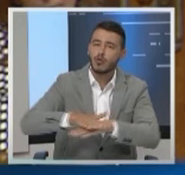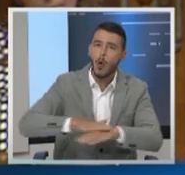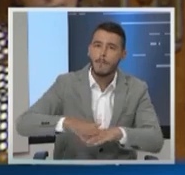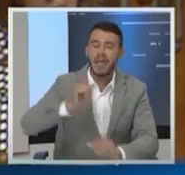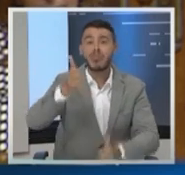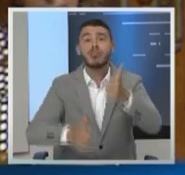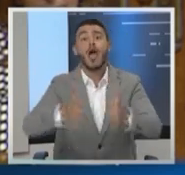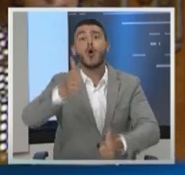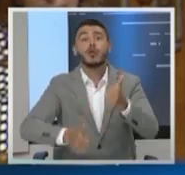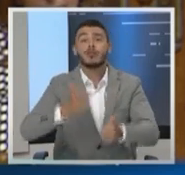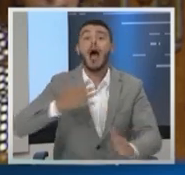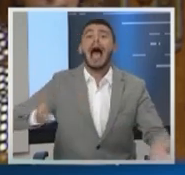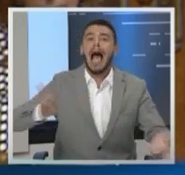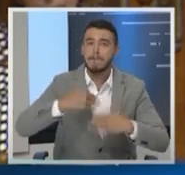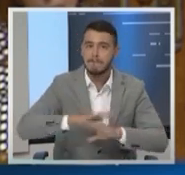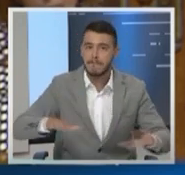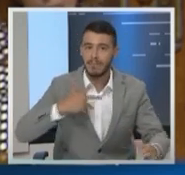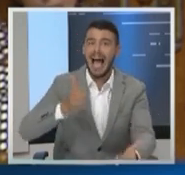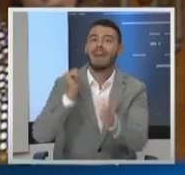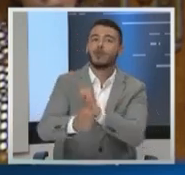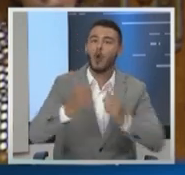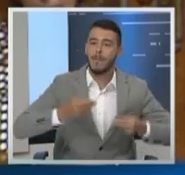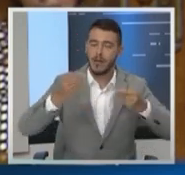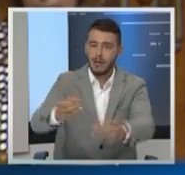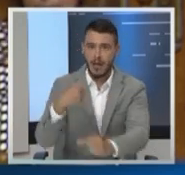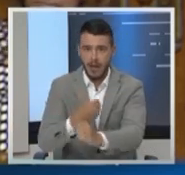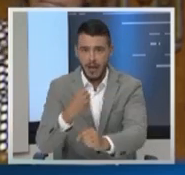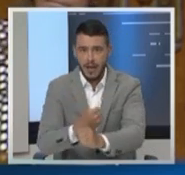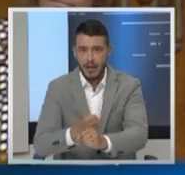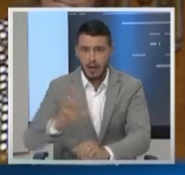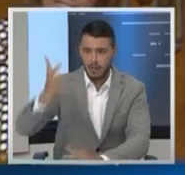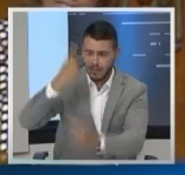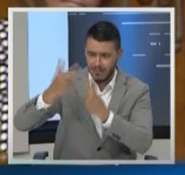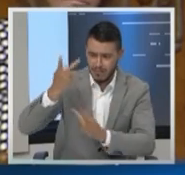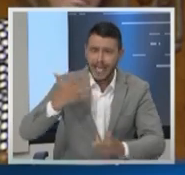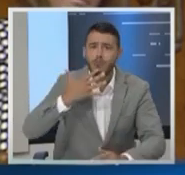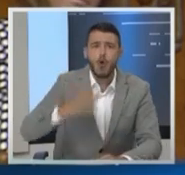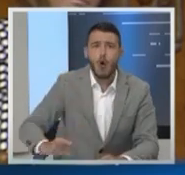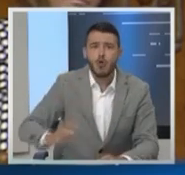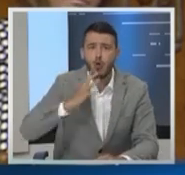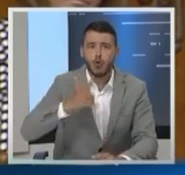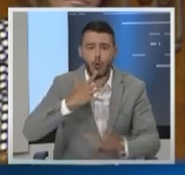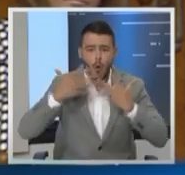στο διαγωνισμό? Έχει να καταγγείλει κάτι συγκεκριμένο? Λάσπη λοιπόν στον ανεμιστήρα,